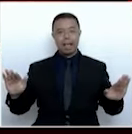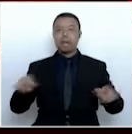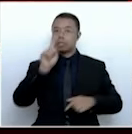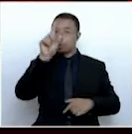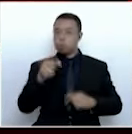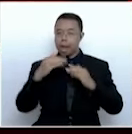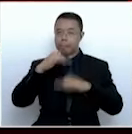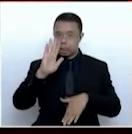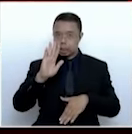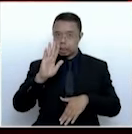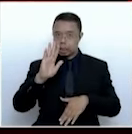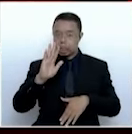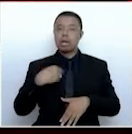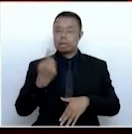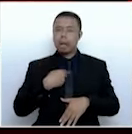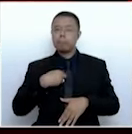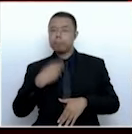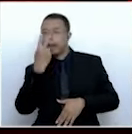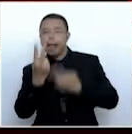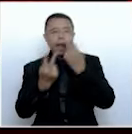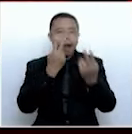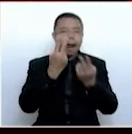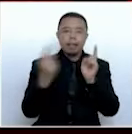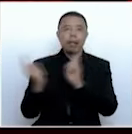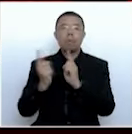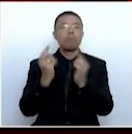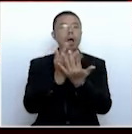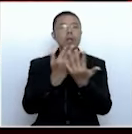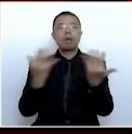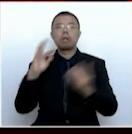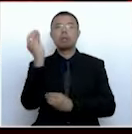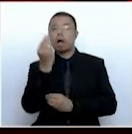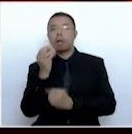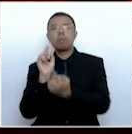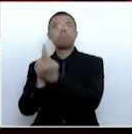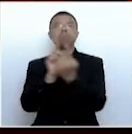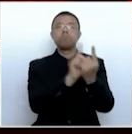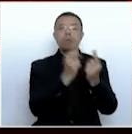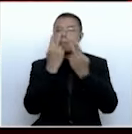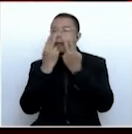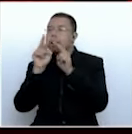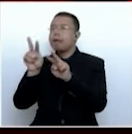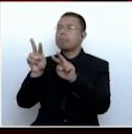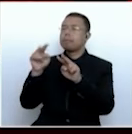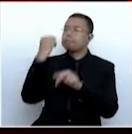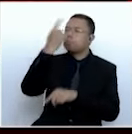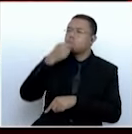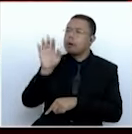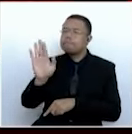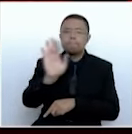Sebulan lebih, kami berkeliling menyapa warga Jakarta, menatap wajah-wajah